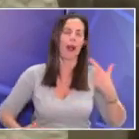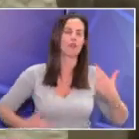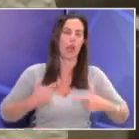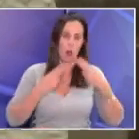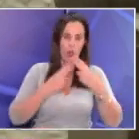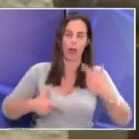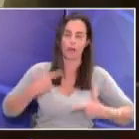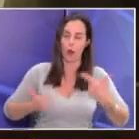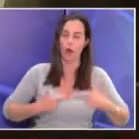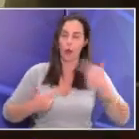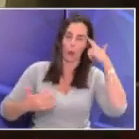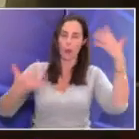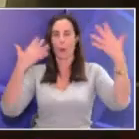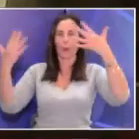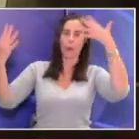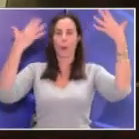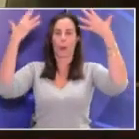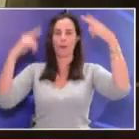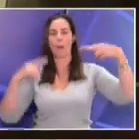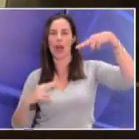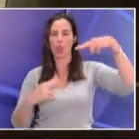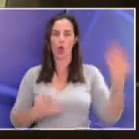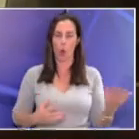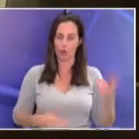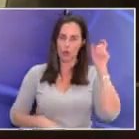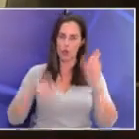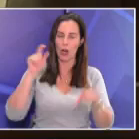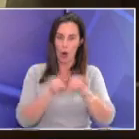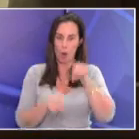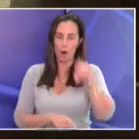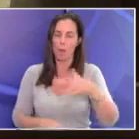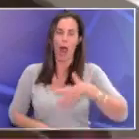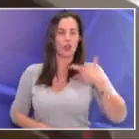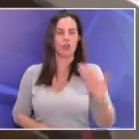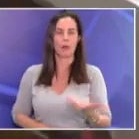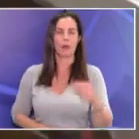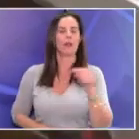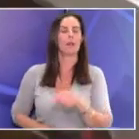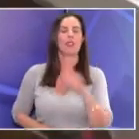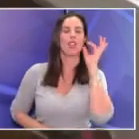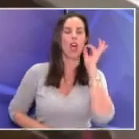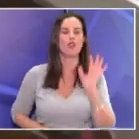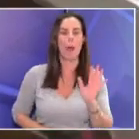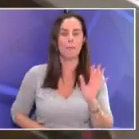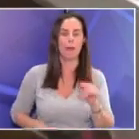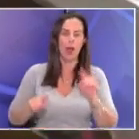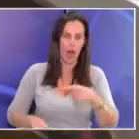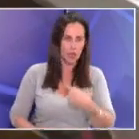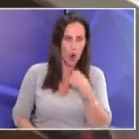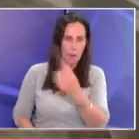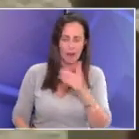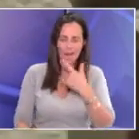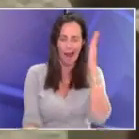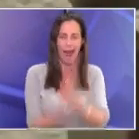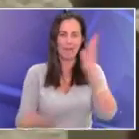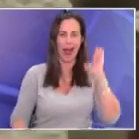השחצנות והאליטיסטיות והפטרנות שאנשים כמוהו חשים כלפי נשים, ככה אני אומרת לך את